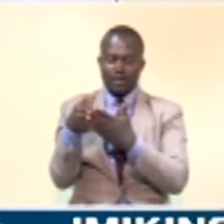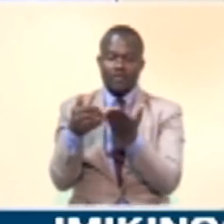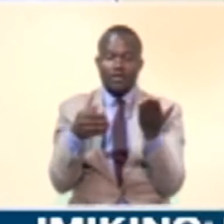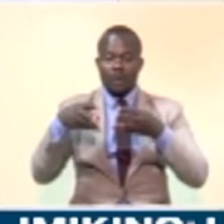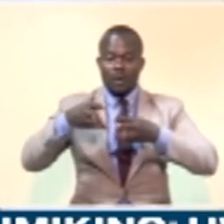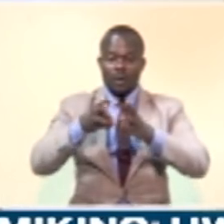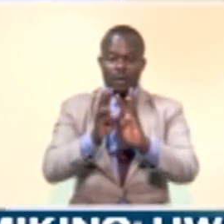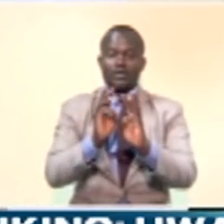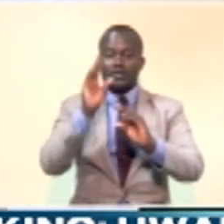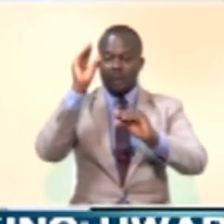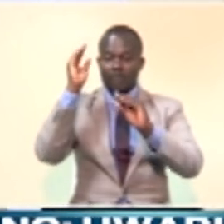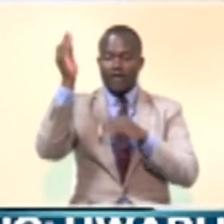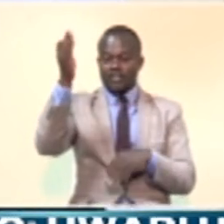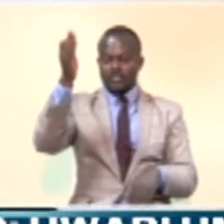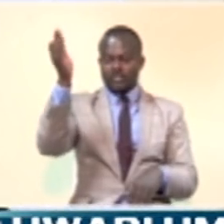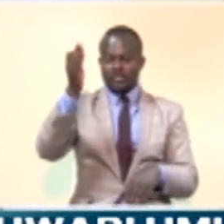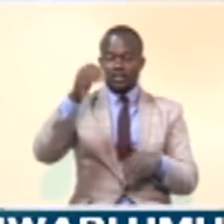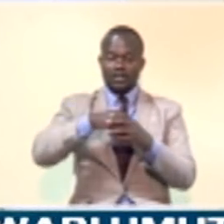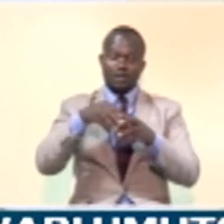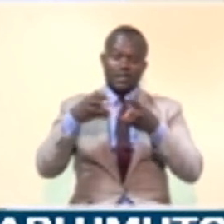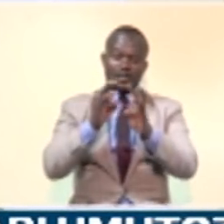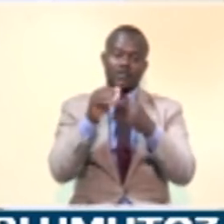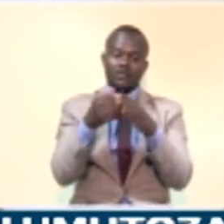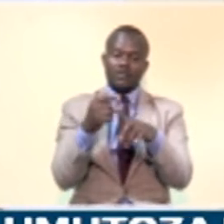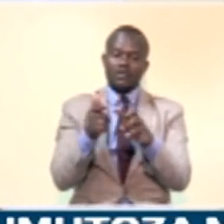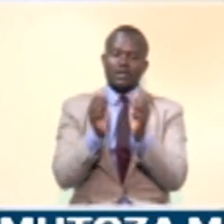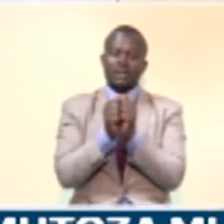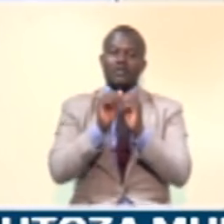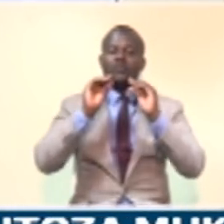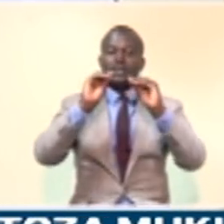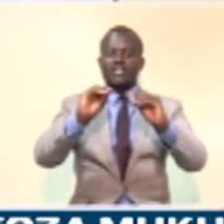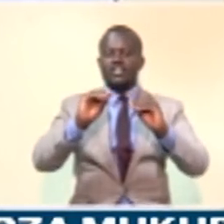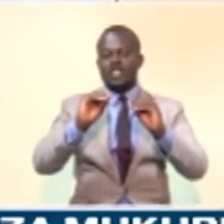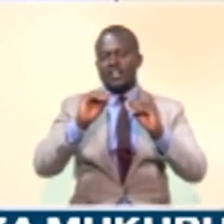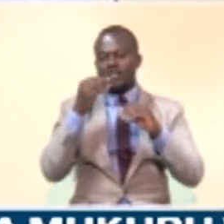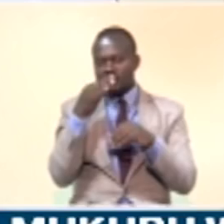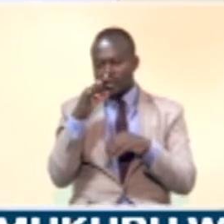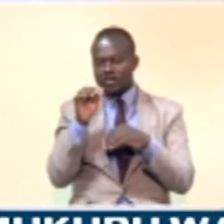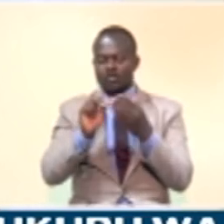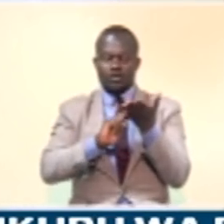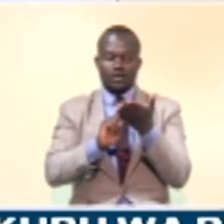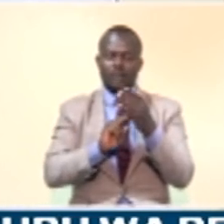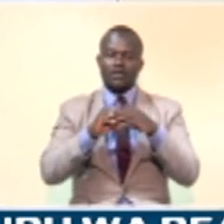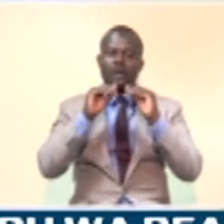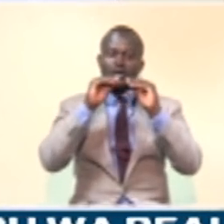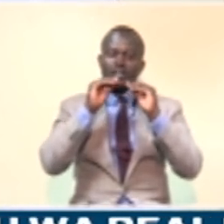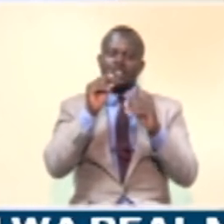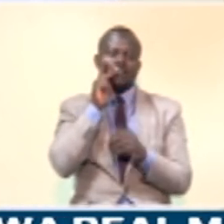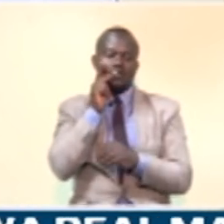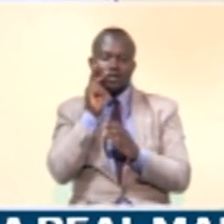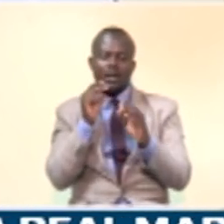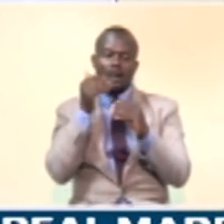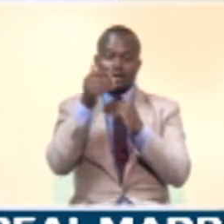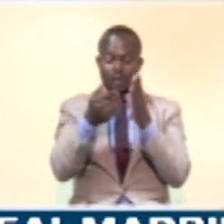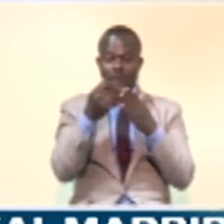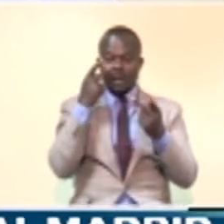uko wakwigisha metodoloji wakoresha wigisha Igifaransa wanayifashisha wigisha Ikinyarwanda,